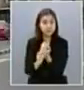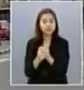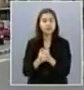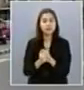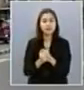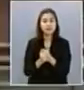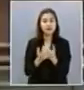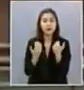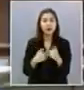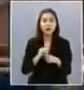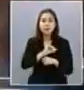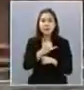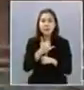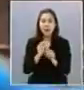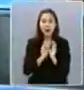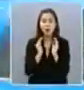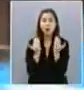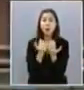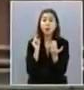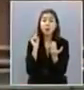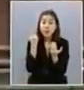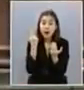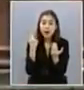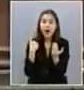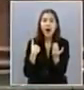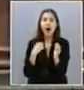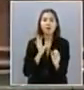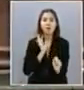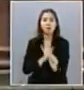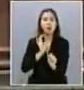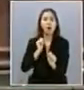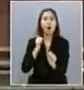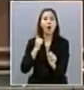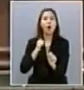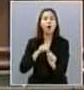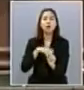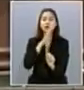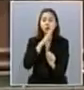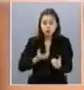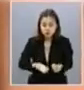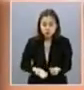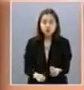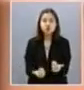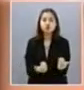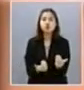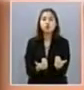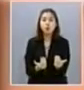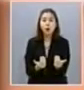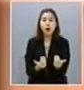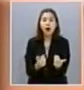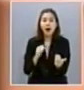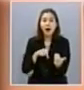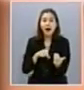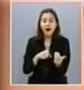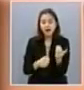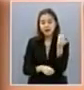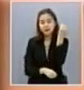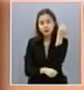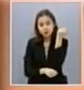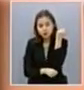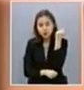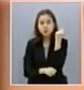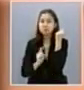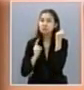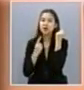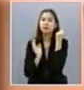ามีครอบครัวใหม่ก็พยายามหยุดวงจรโดยถ้ากรณีเขามีบุตรพยายามให้บุตรเขาไม่เป็นคนเร่ร่อนให้มี